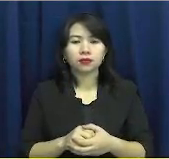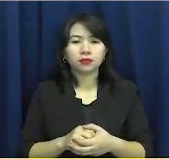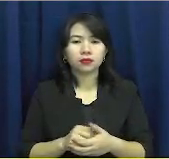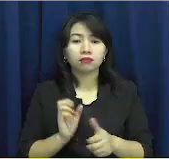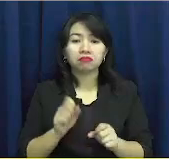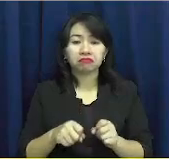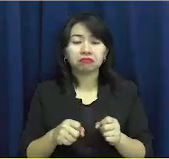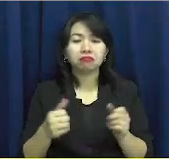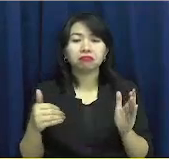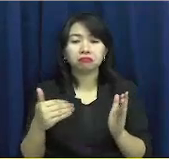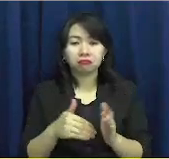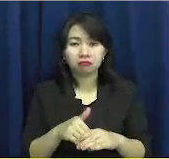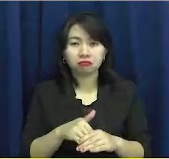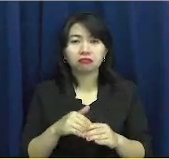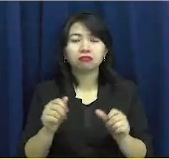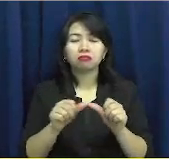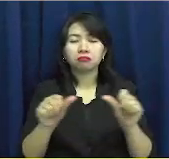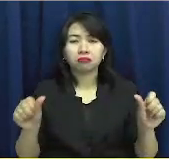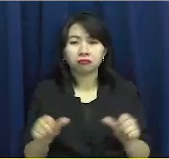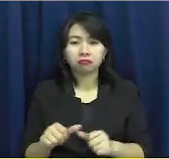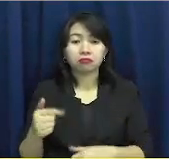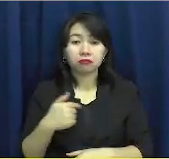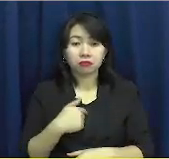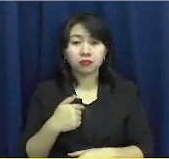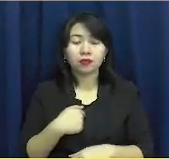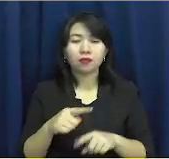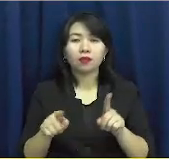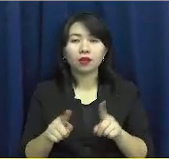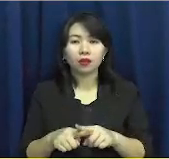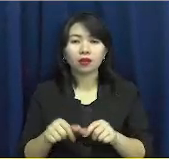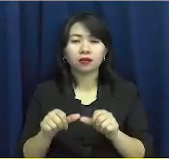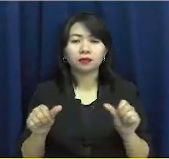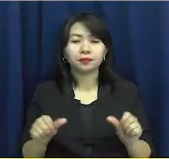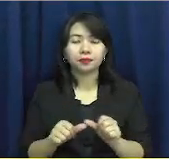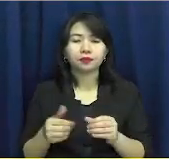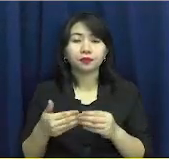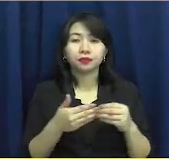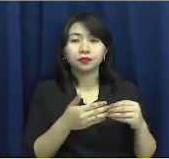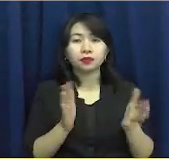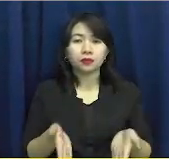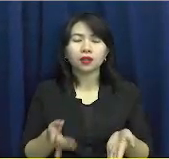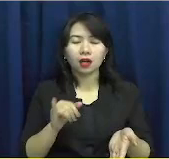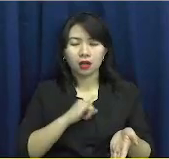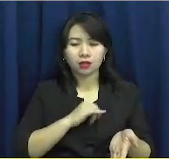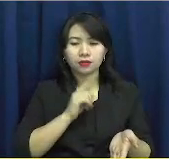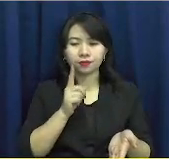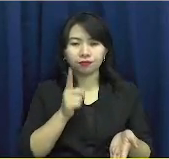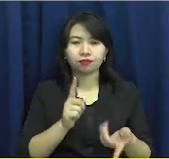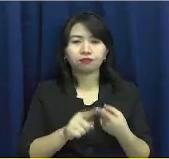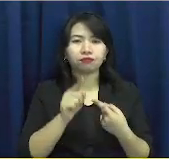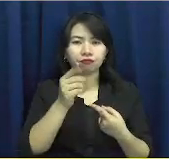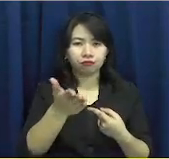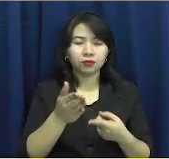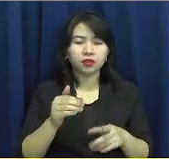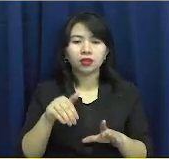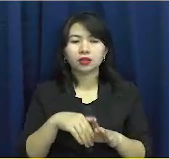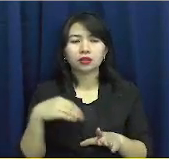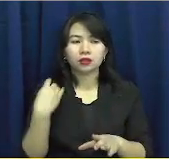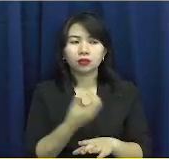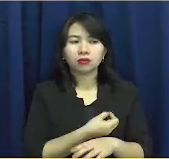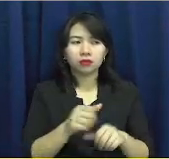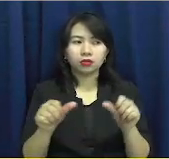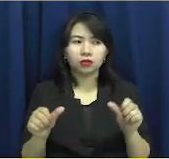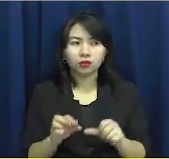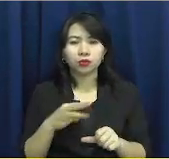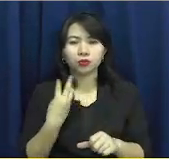Maki. You see? Ako as an area leader, nagsasalita po ngayon na sa area po, hindi natin pwedeng sasabihin